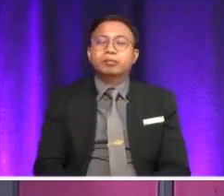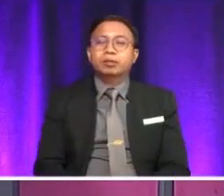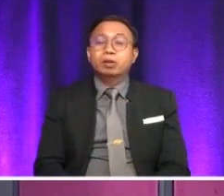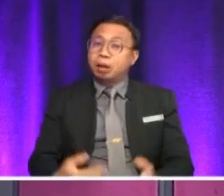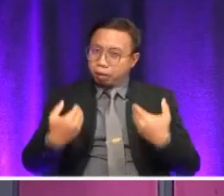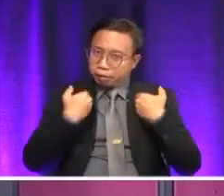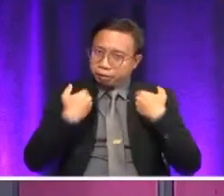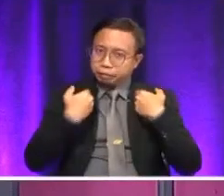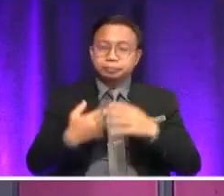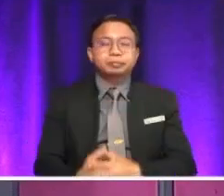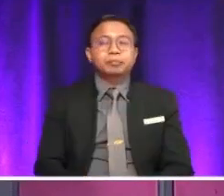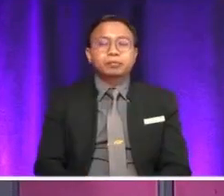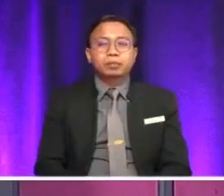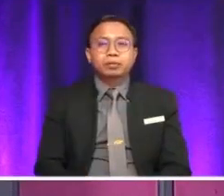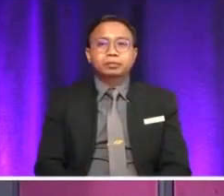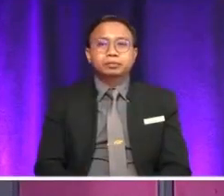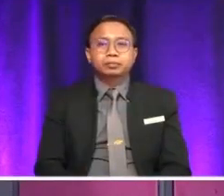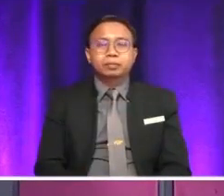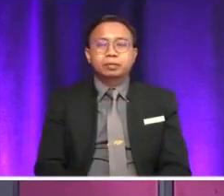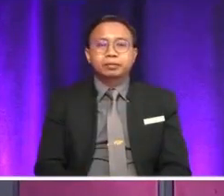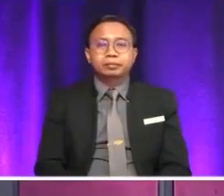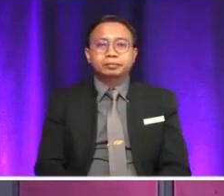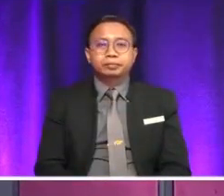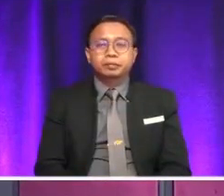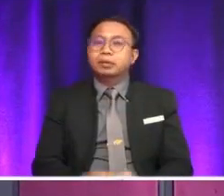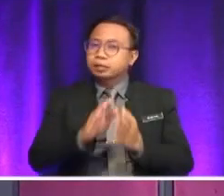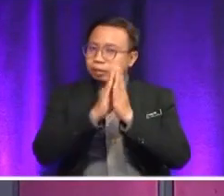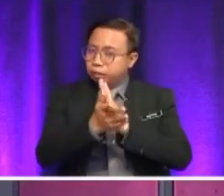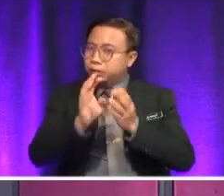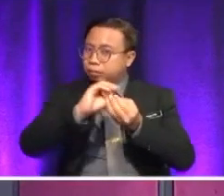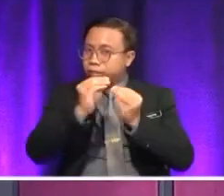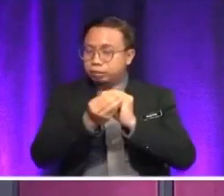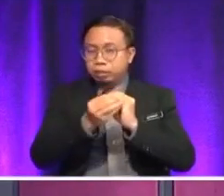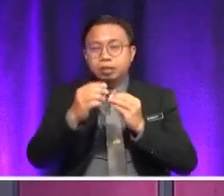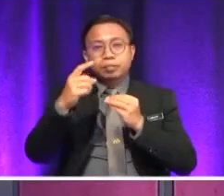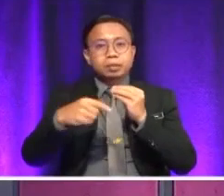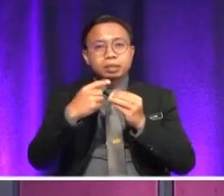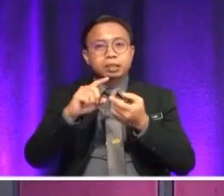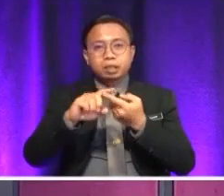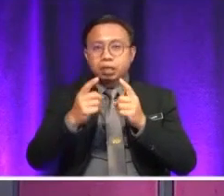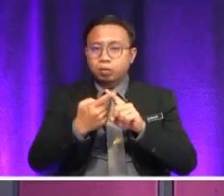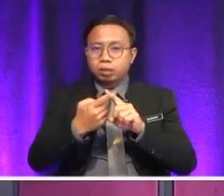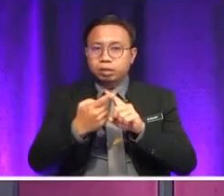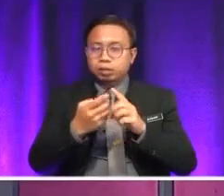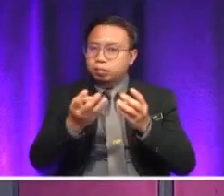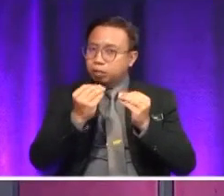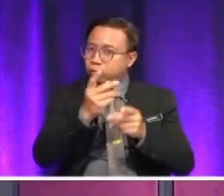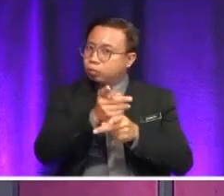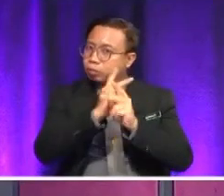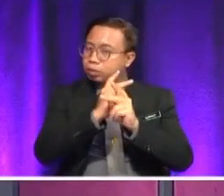Ada jadi macam tu juga. Betul. Dan juga jadi masalah bila kawan lagi satu. Pinjam duit.